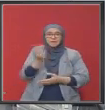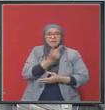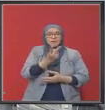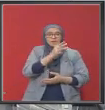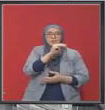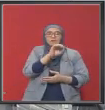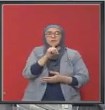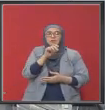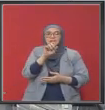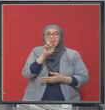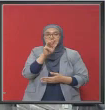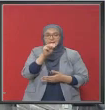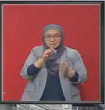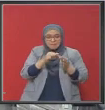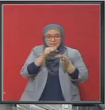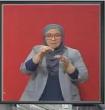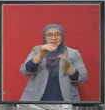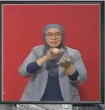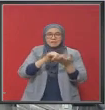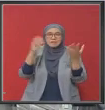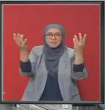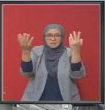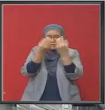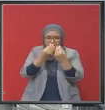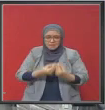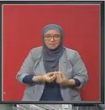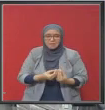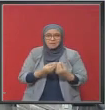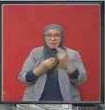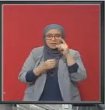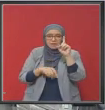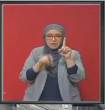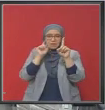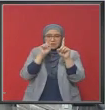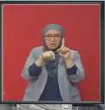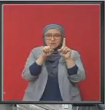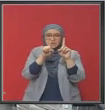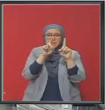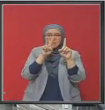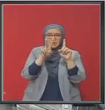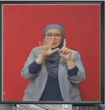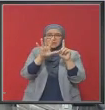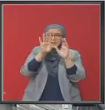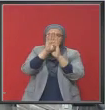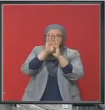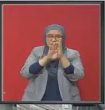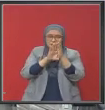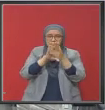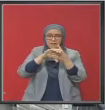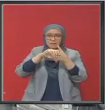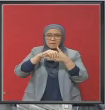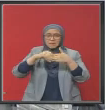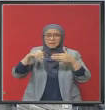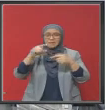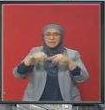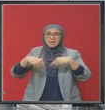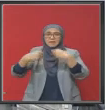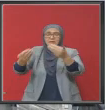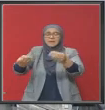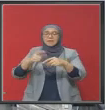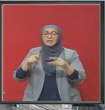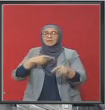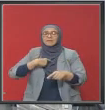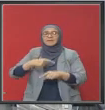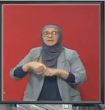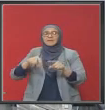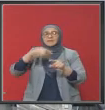adalah sebanyak Ringgit Malaysia satu populer 125 bilin yang memberi manfaat kepada satu populer